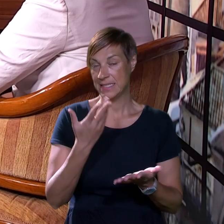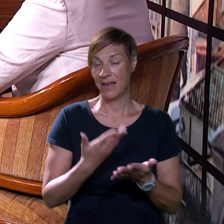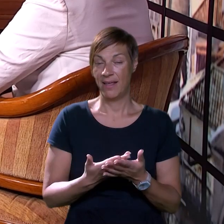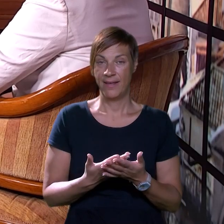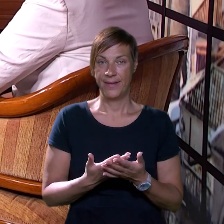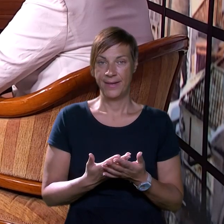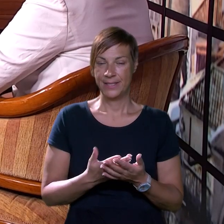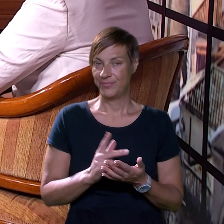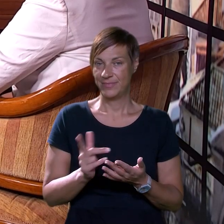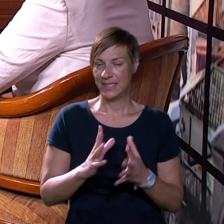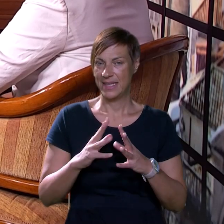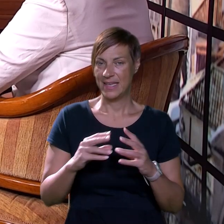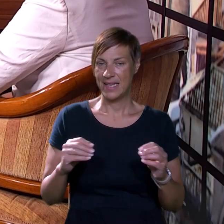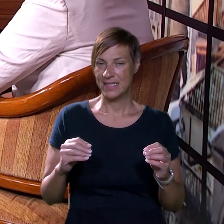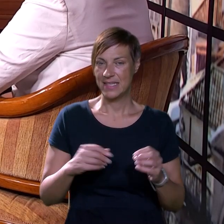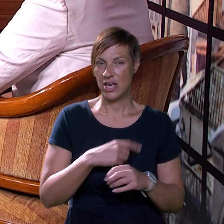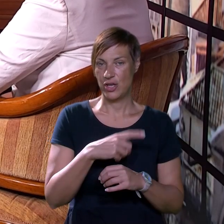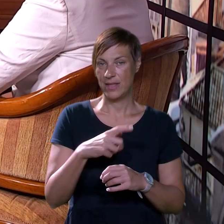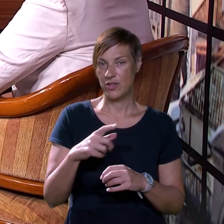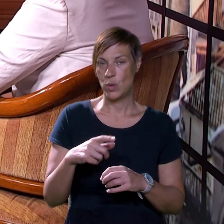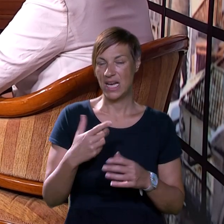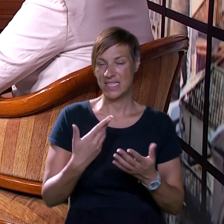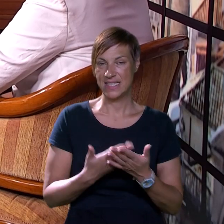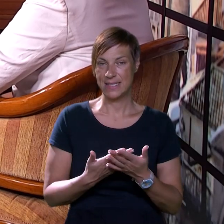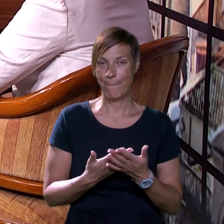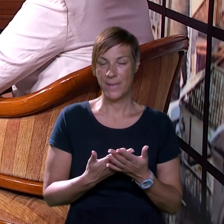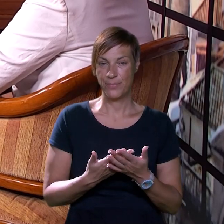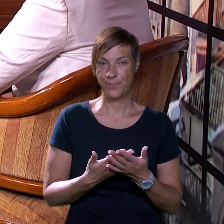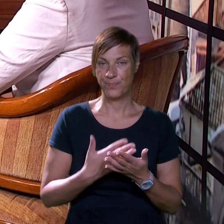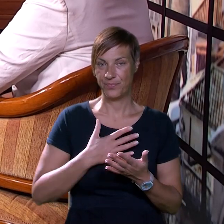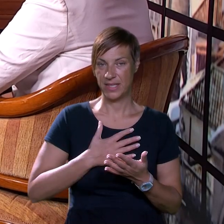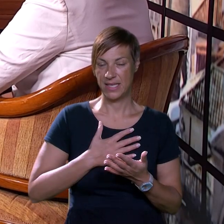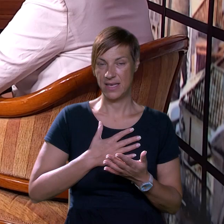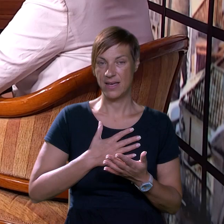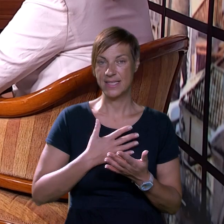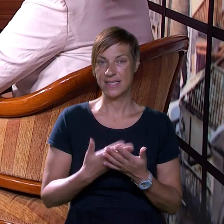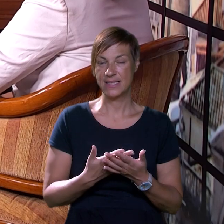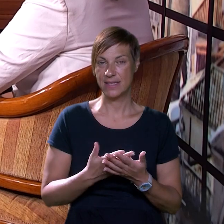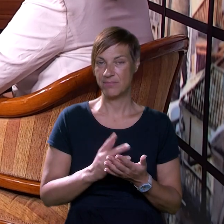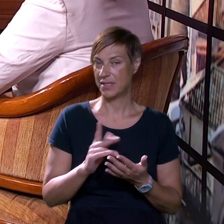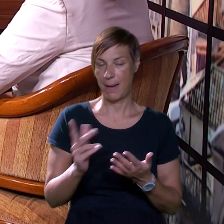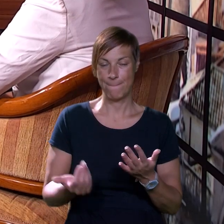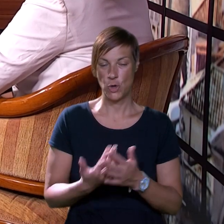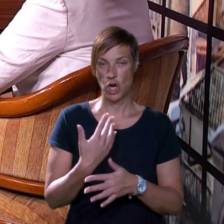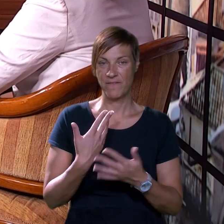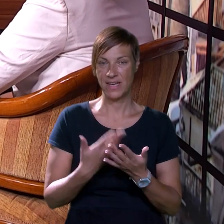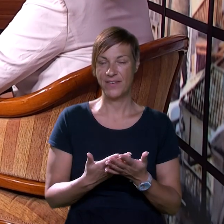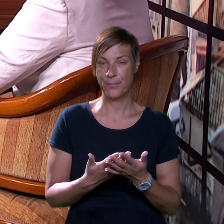izgledat. Nestalo je onog individualizma. Znači, ja sam